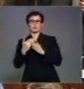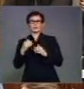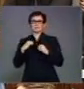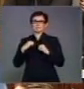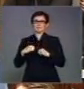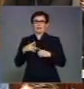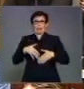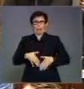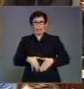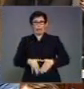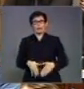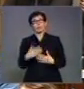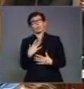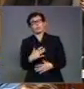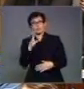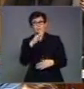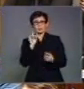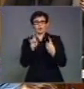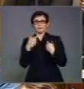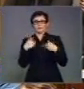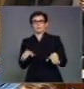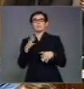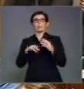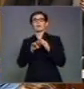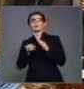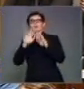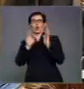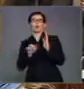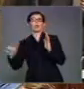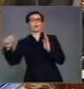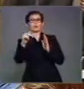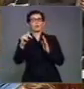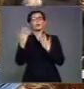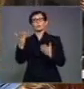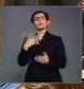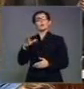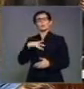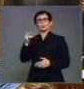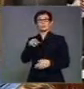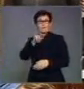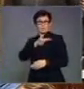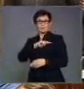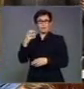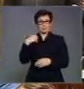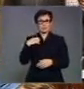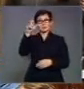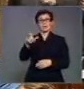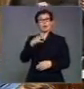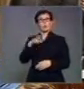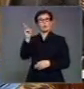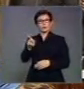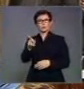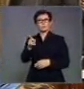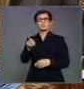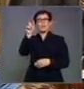mennä ohi nälkään kuolevien ihmisten. Mä kysyisin nyt meidän asiasta vastaavalta ministeriltä, joka toistaiseksi